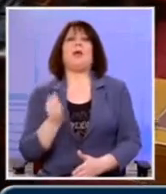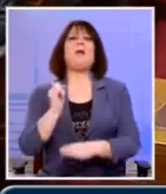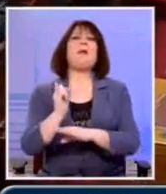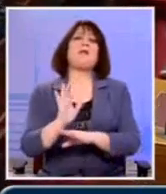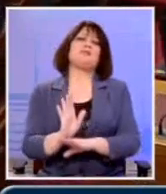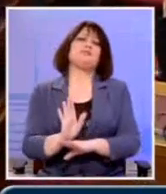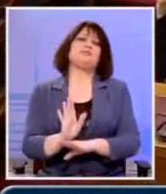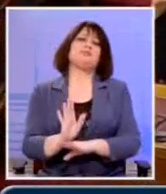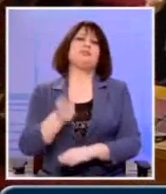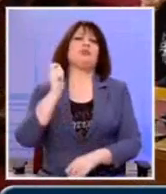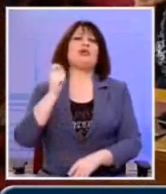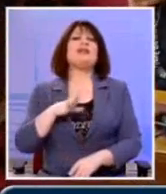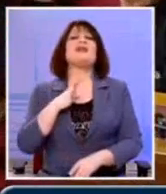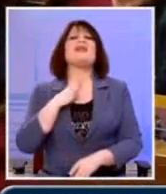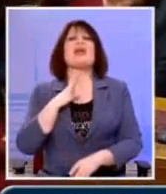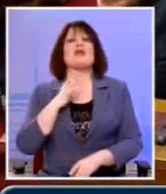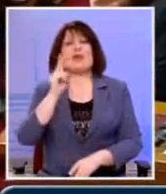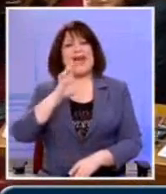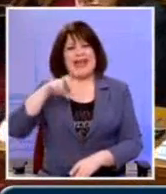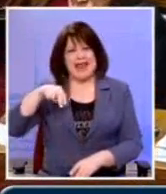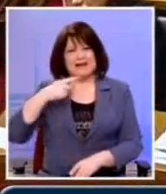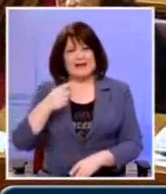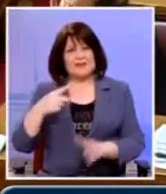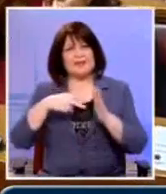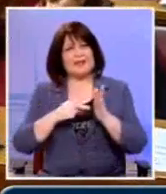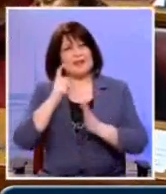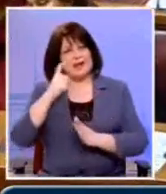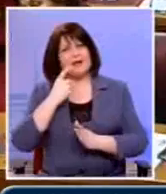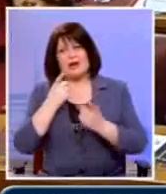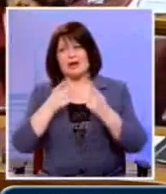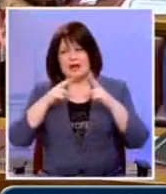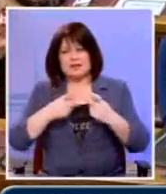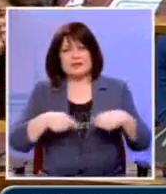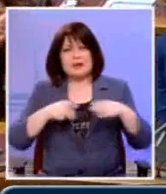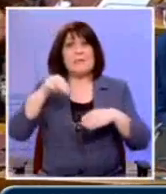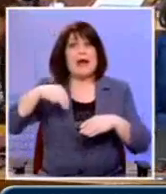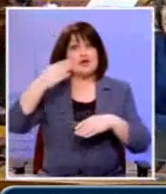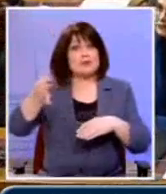Δεν εκφράστηκε πολιτική βούληση. Όλοι ρε, λέει, εγώ προτείνω το 2010 να γίνει Εξεταστική Επιτροπή. Ο Μπαρόζο λέει όχι.